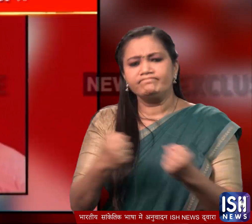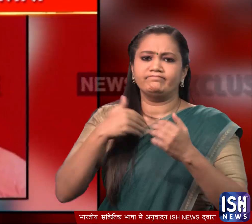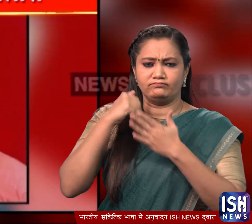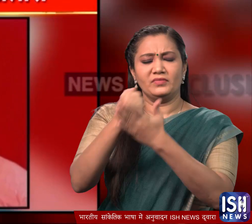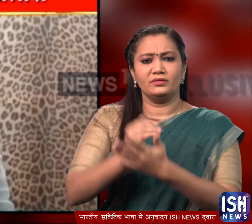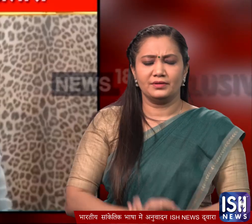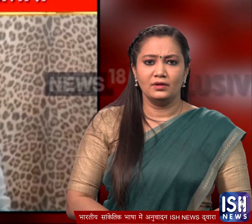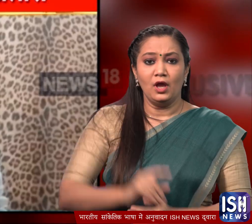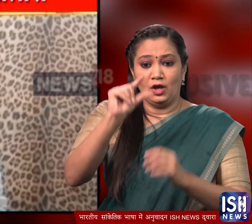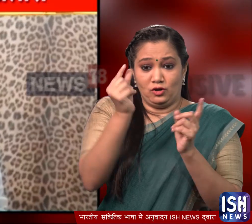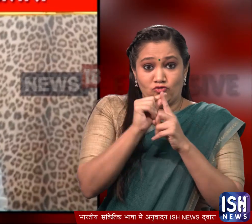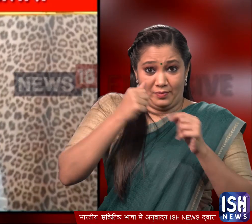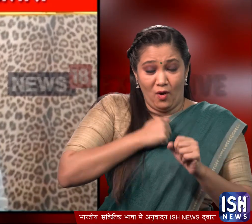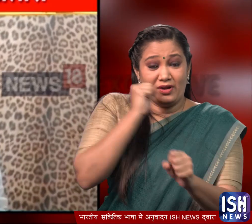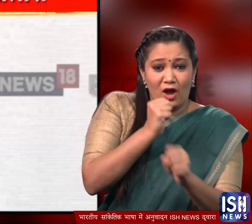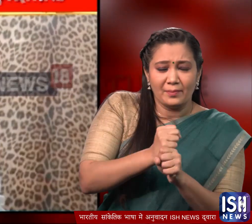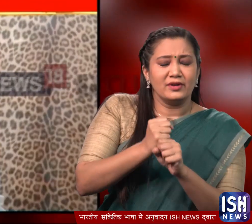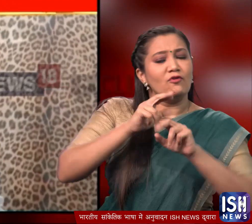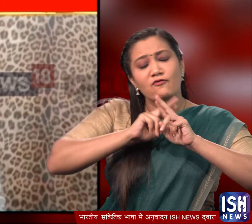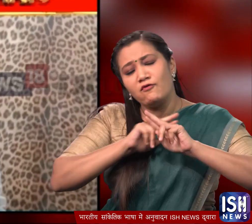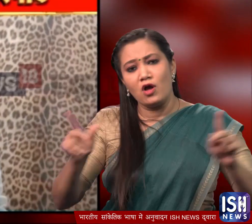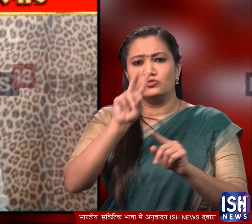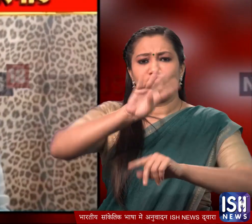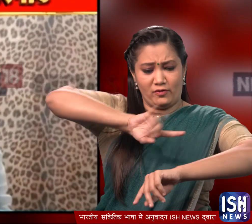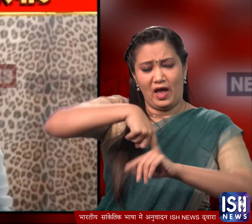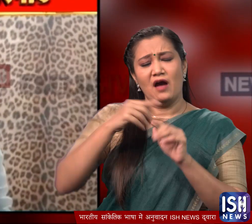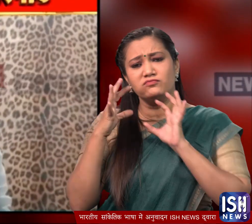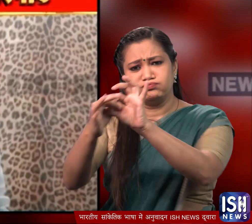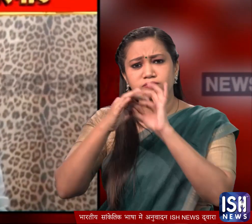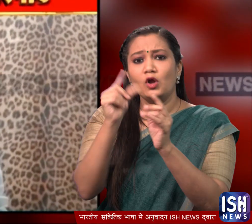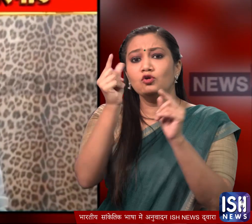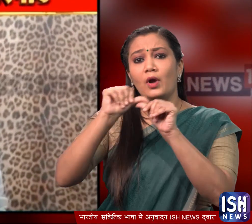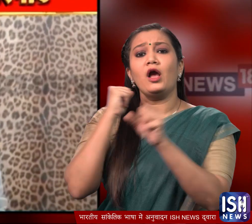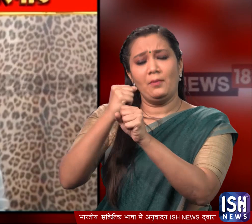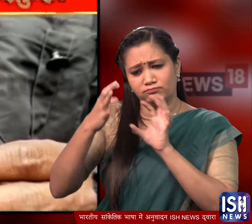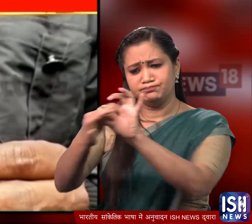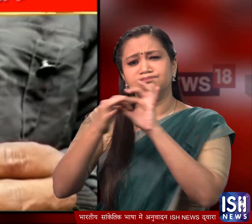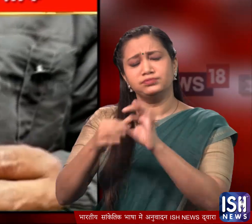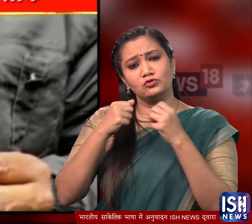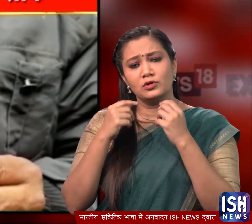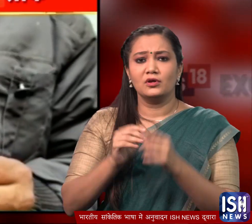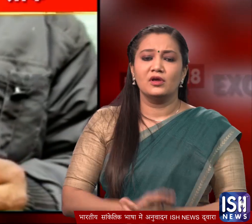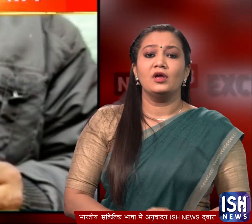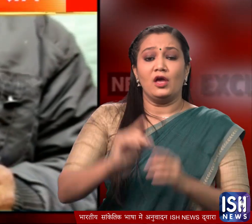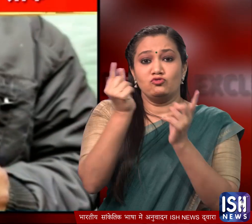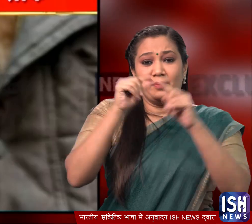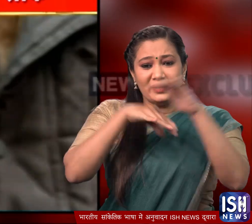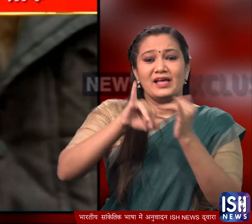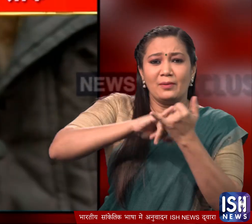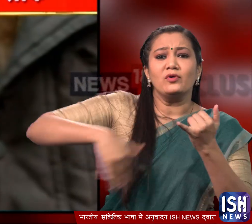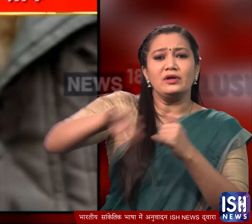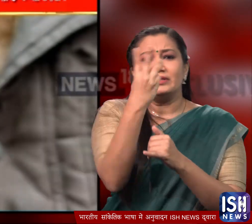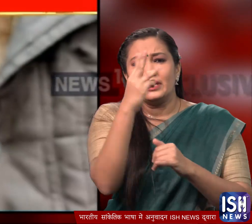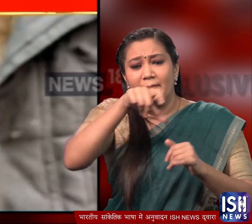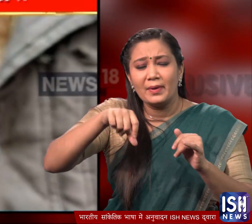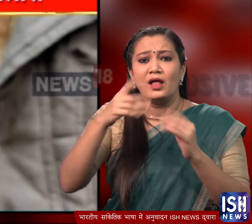नहीं छोड़ी जाएगी। उत्तर प्रदेश की सरकार 24 घंटा उत्तराखंड के सरकार के संपर्क में है। वहीं यूपी के सहारनपुर के रहने वाले 3